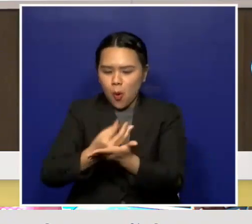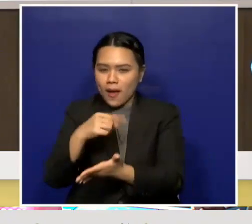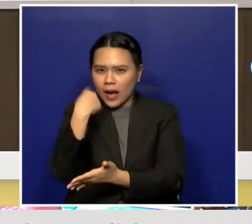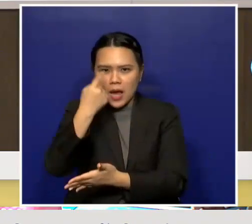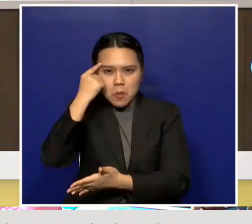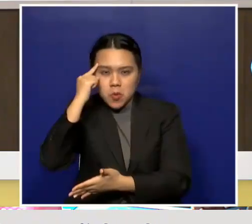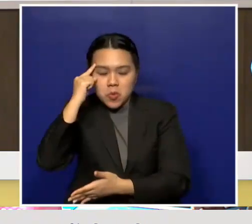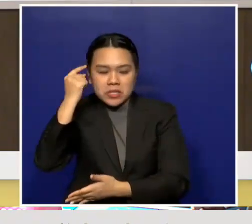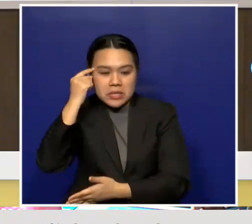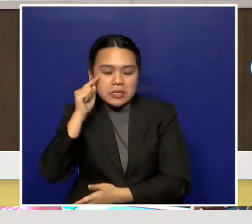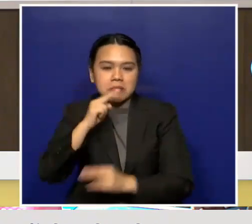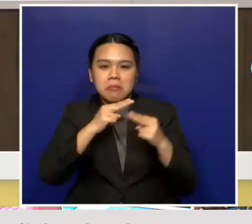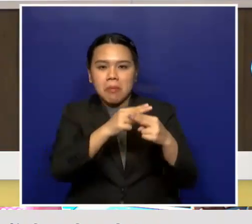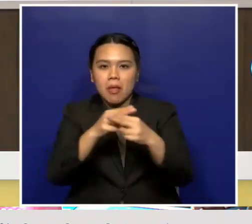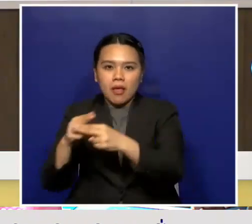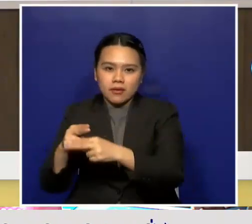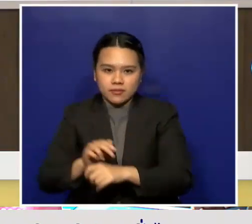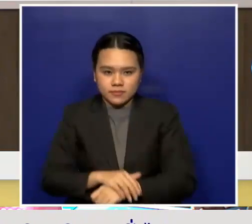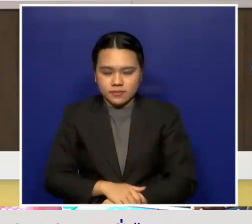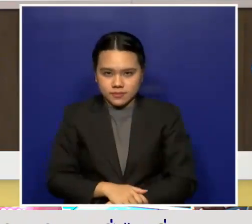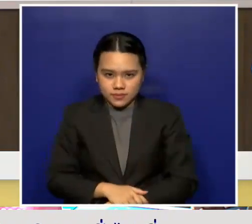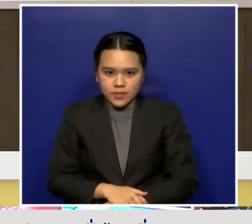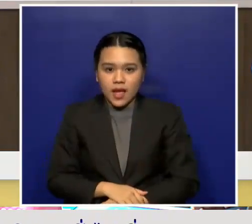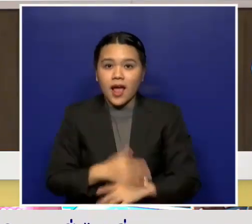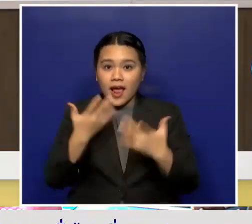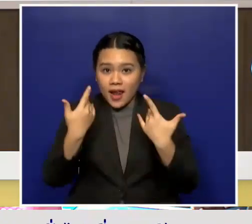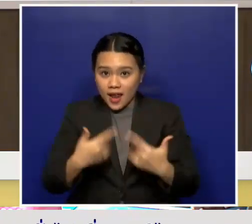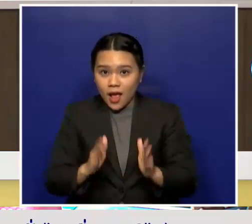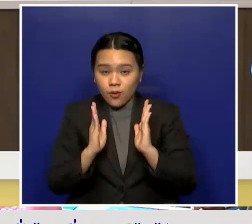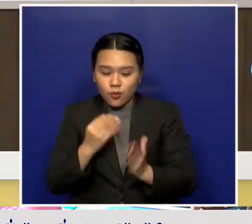านั้นนะฮะเจ้าสัวรายนี้เนี่ยปรากฏว่าไงรู้ไหมครับ